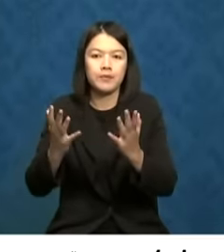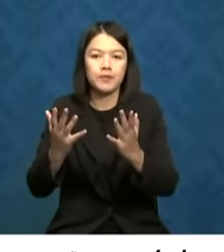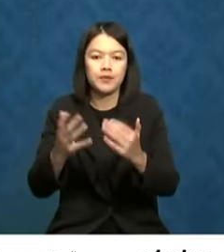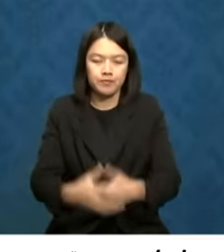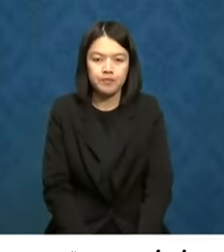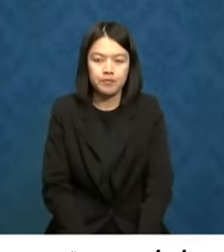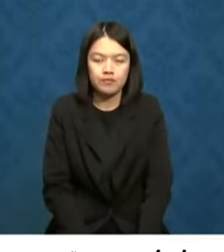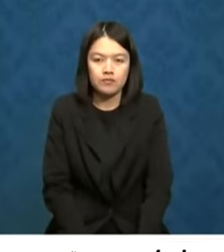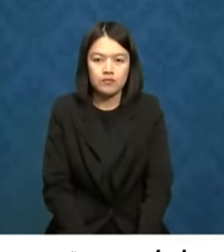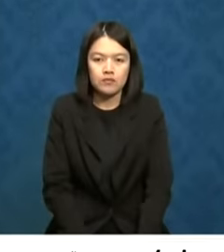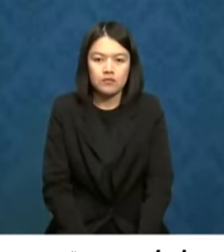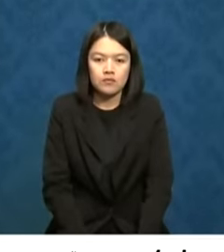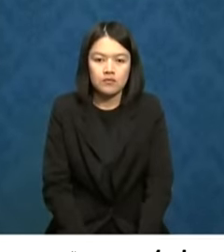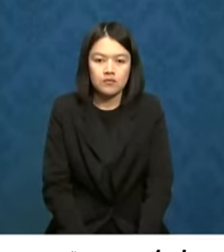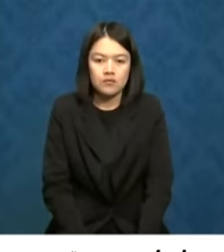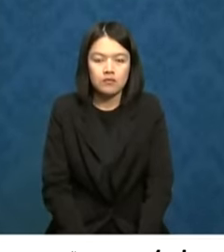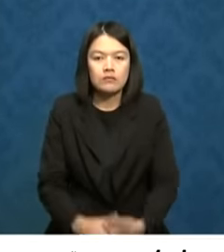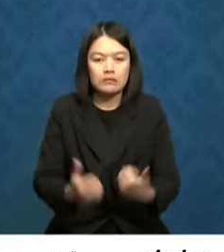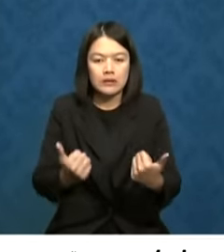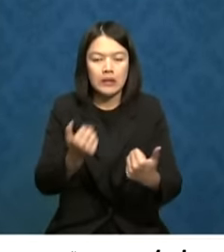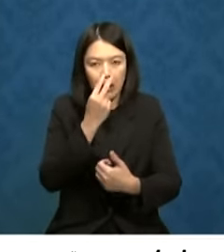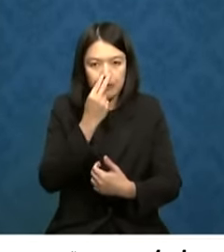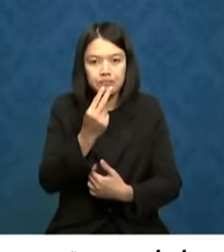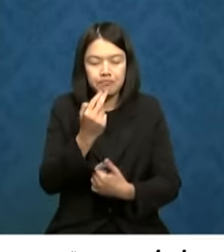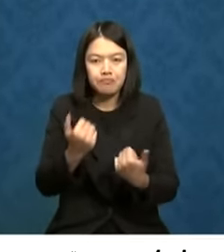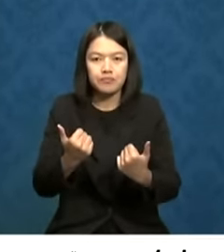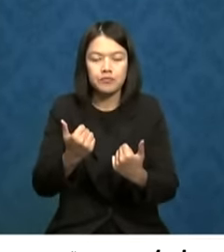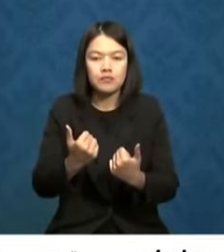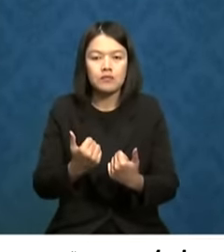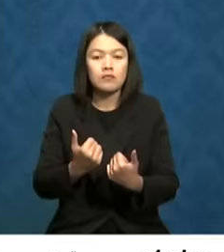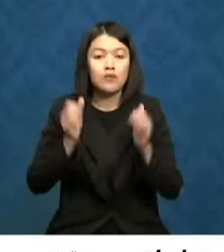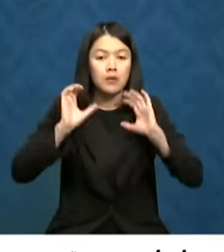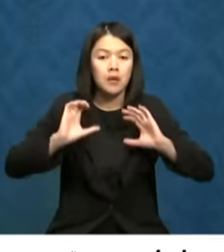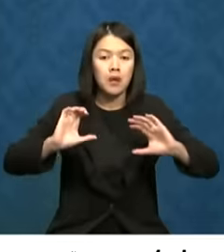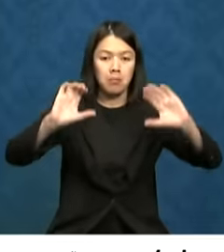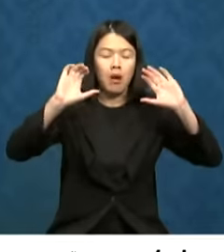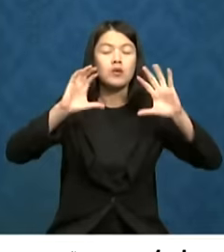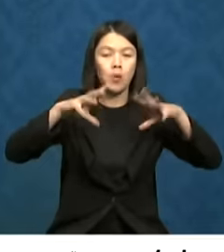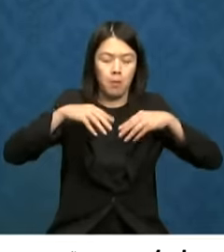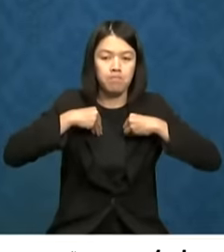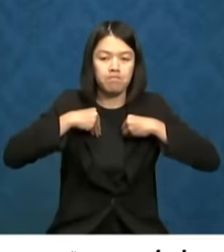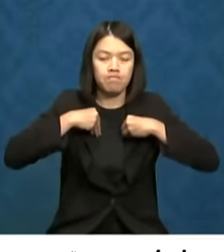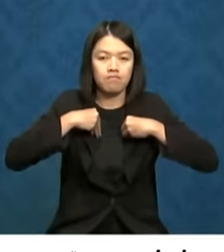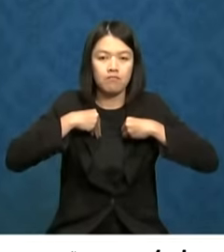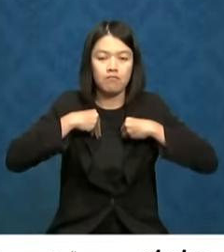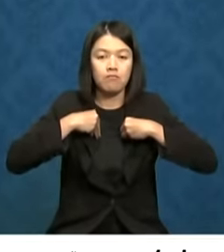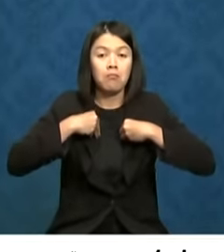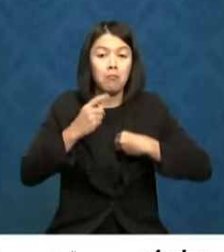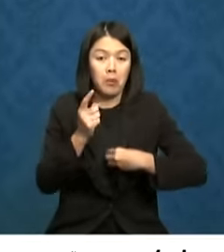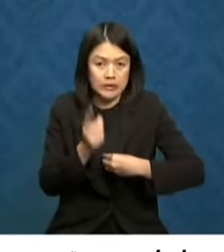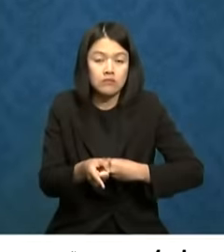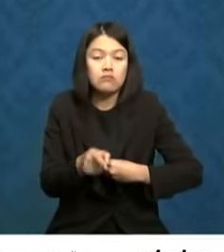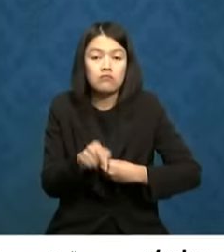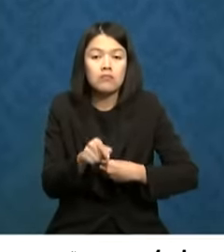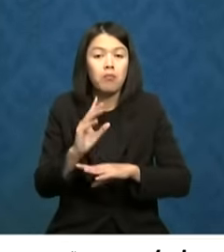จำเป็นสิ่งที่เกิดขึ้นในขณะนี้นี้เมื่อรัฐบาลยอมรับความเป็นจริงว่าการ